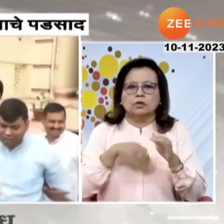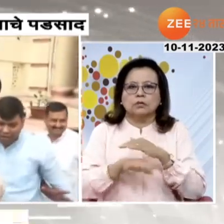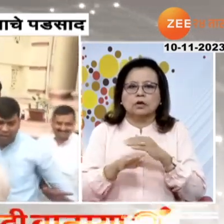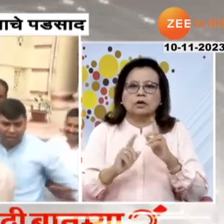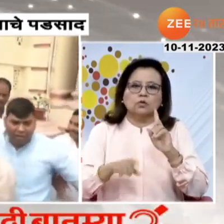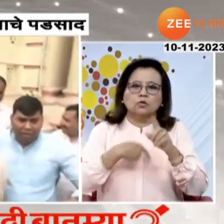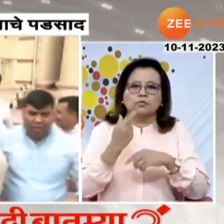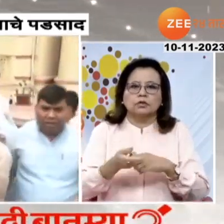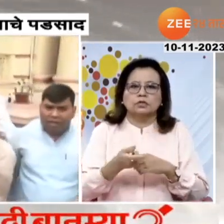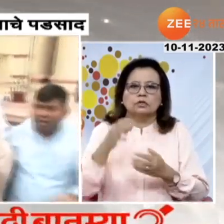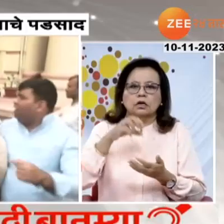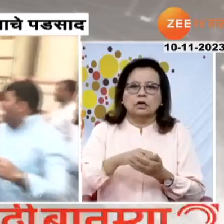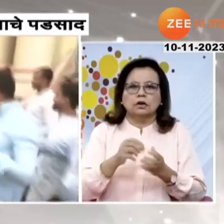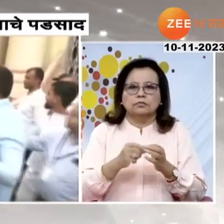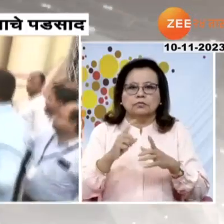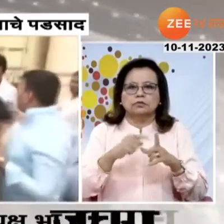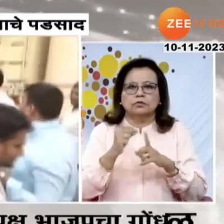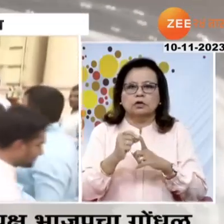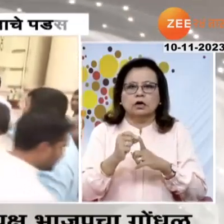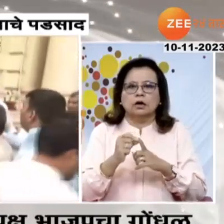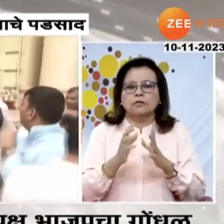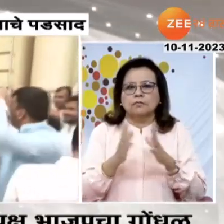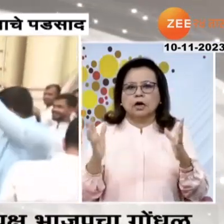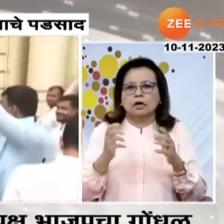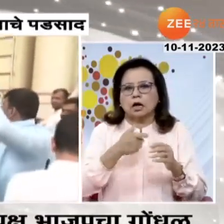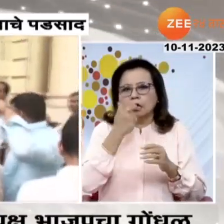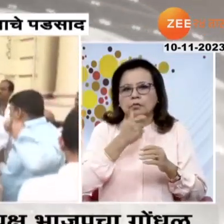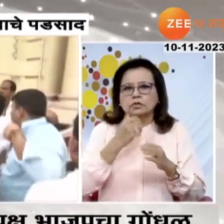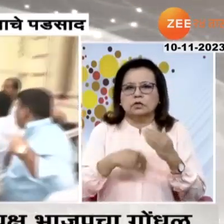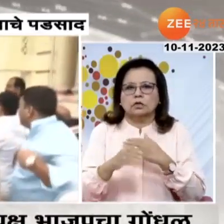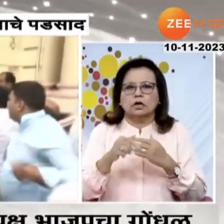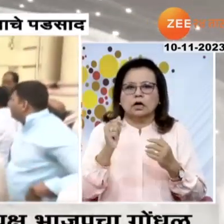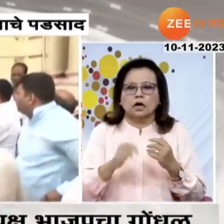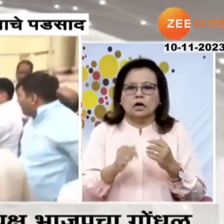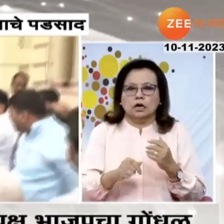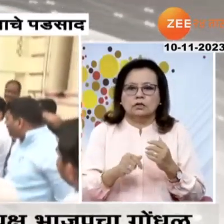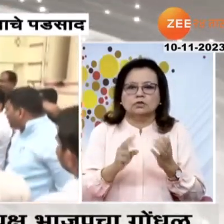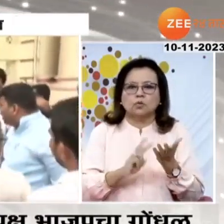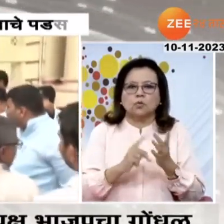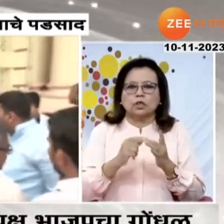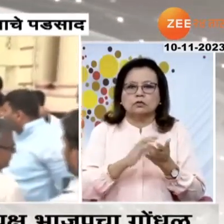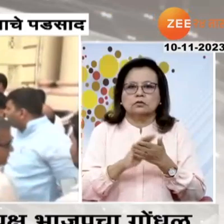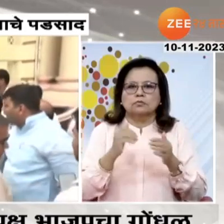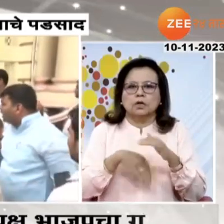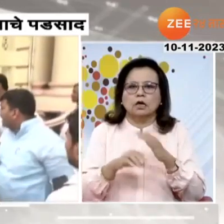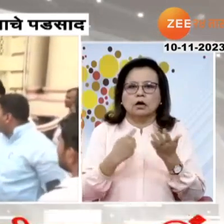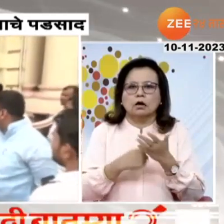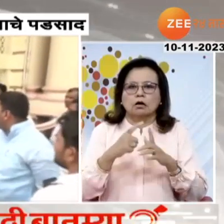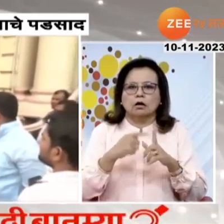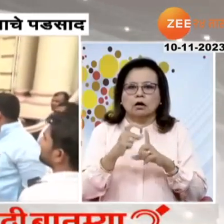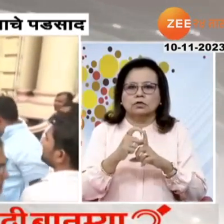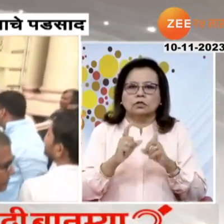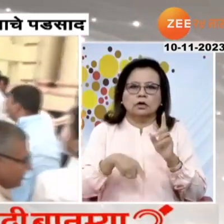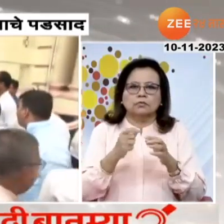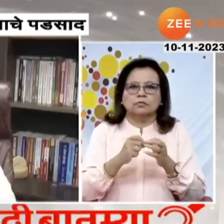उ मटल विरोधी पक्ष भाजप ने त्या ठिकाणी जोरदार गोंधल घातला विधानसभेत आरजेडी